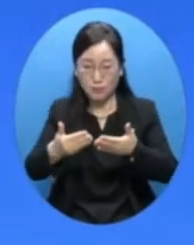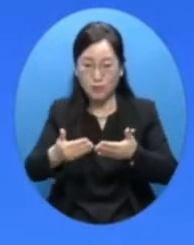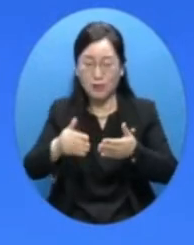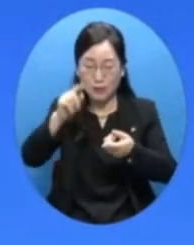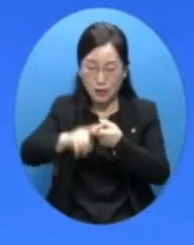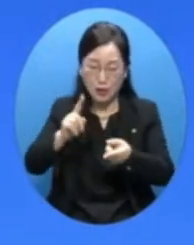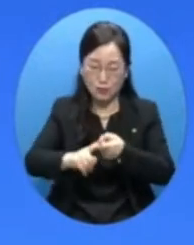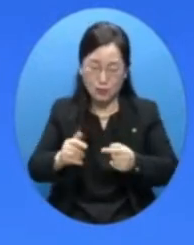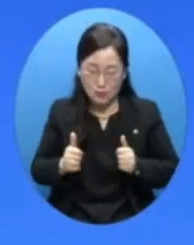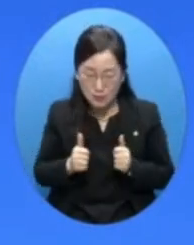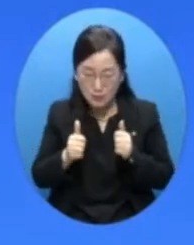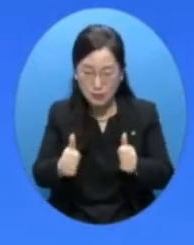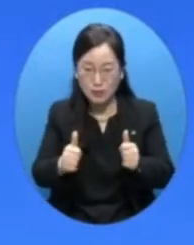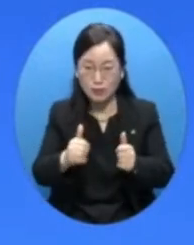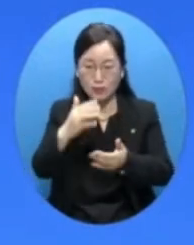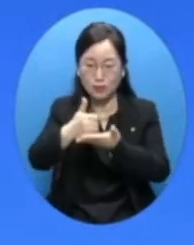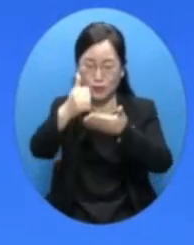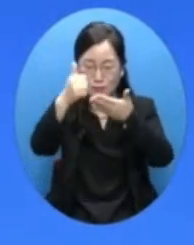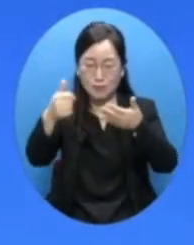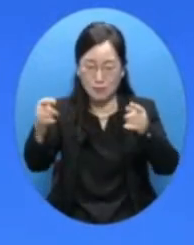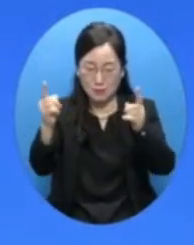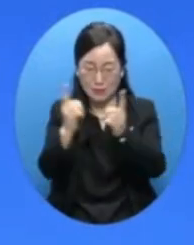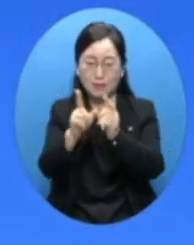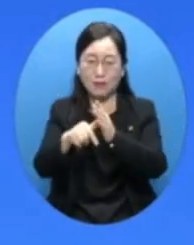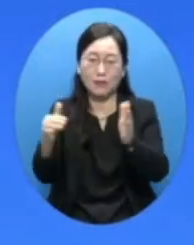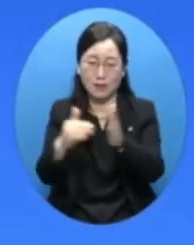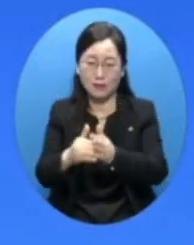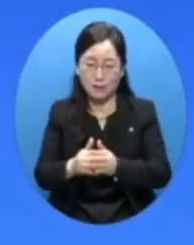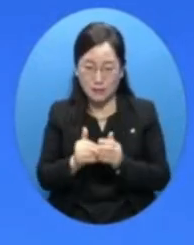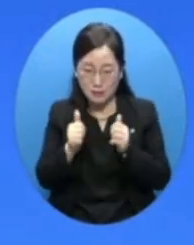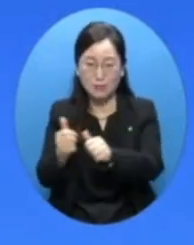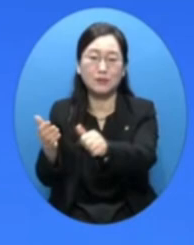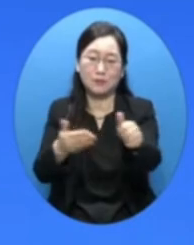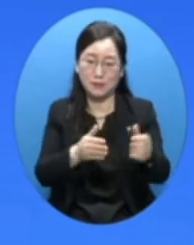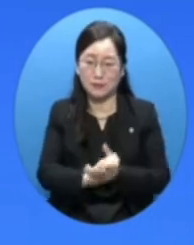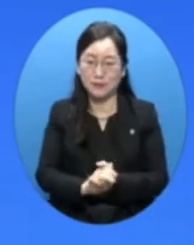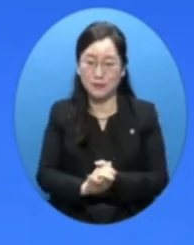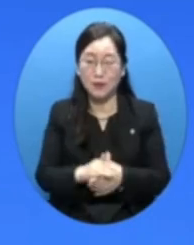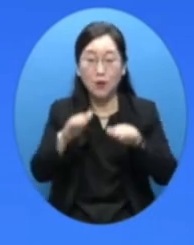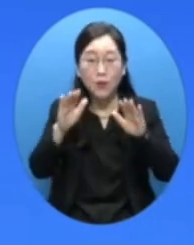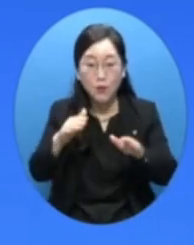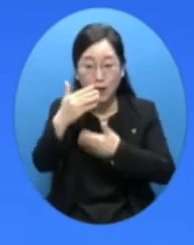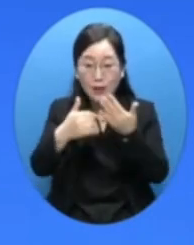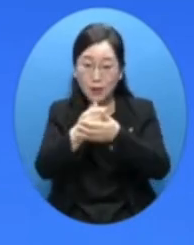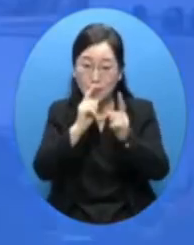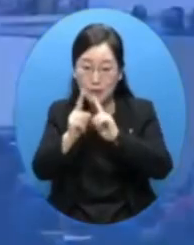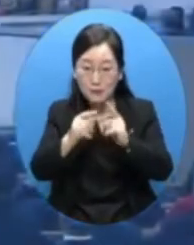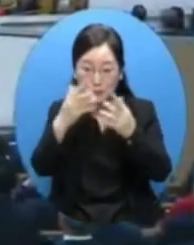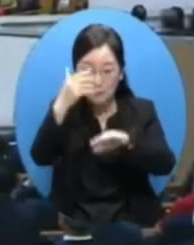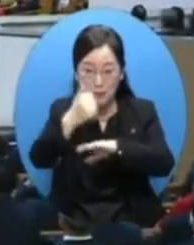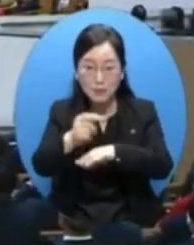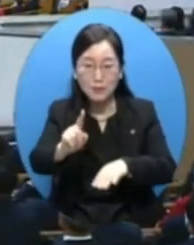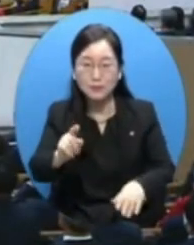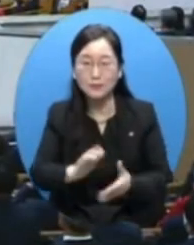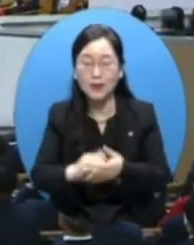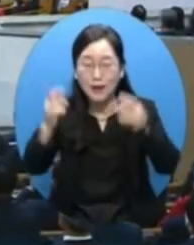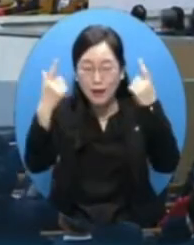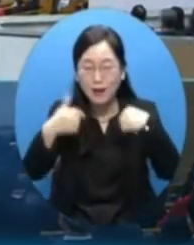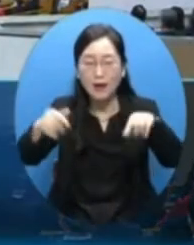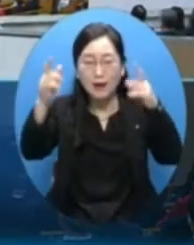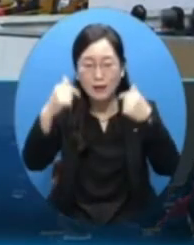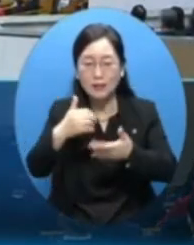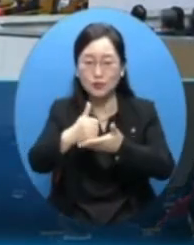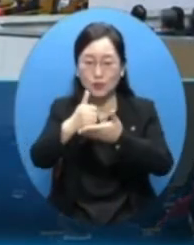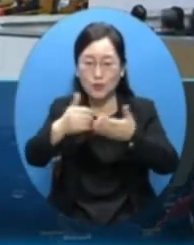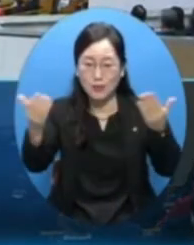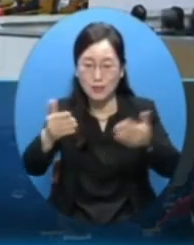힘쓰는 주님의 위대한 사도들이 되어야 되는 것입니다. 그래서 오늘 성경 마지막 절 이렇게 마무리됩니다. 항상 주의